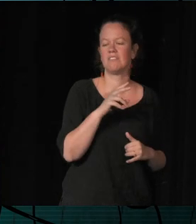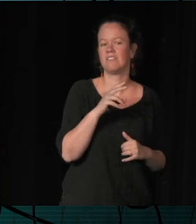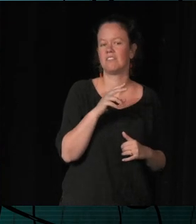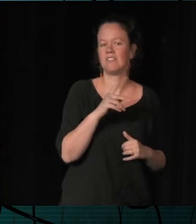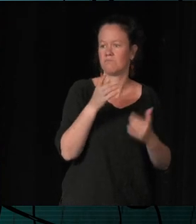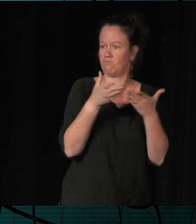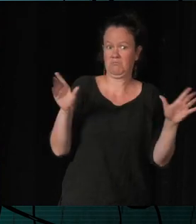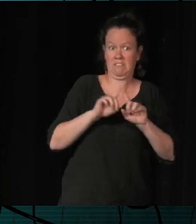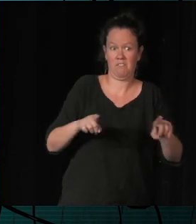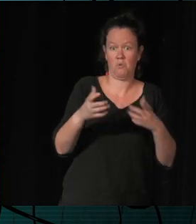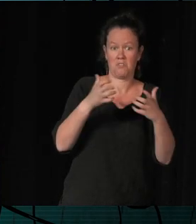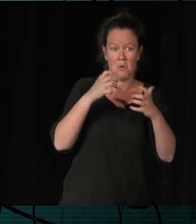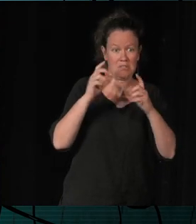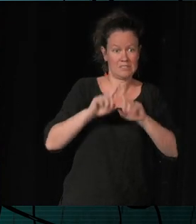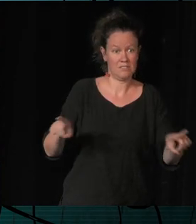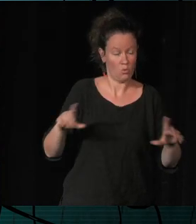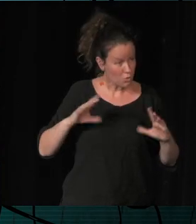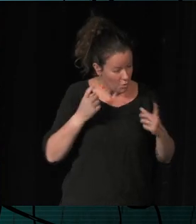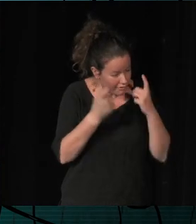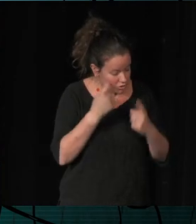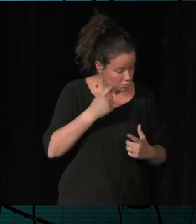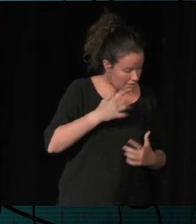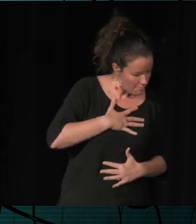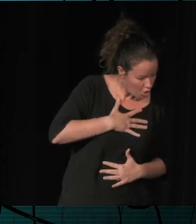très pertinent, pour que la peur traverse l'écran?